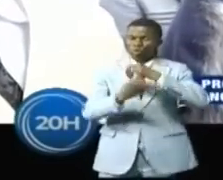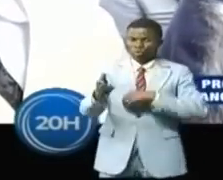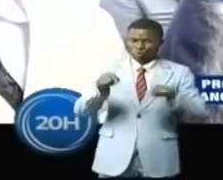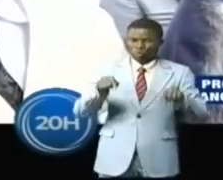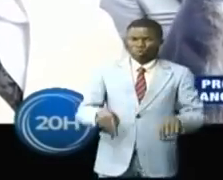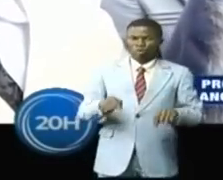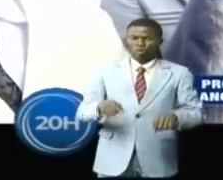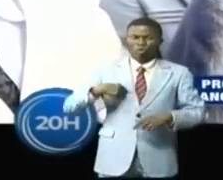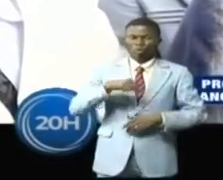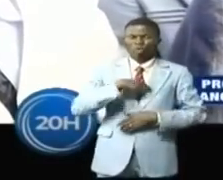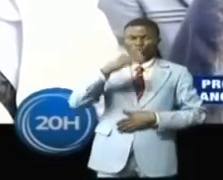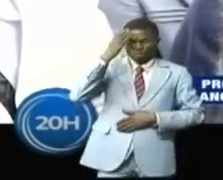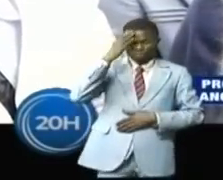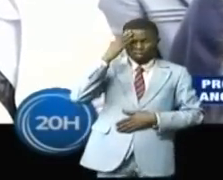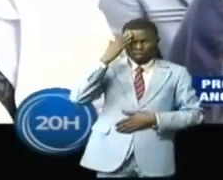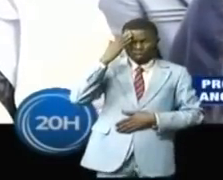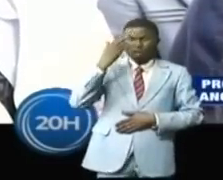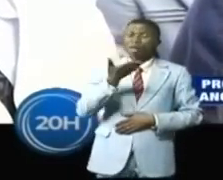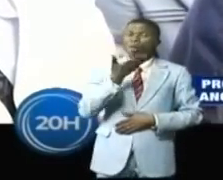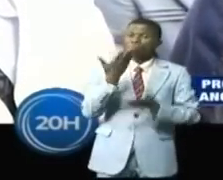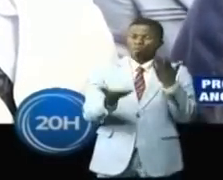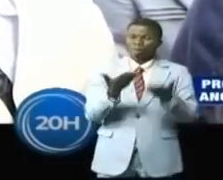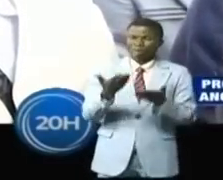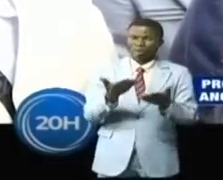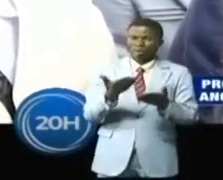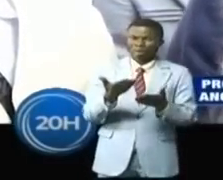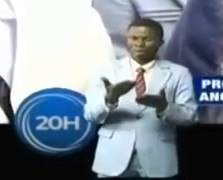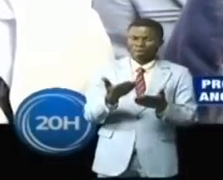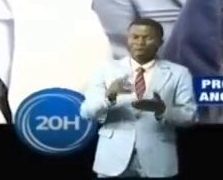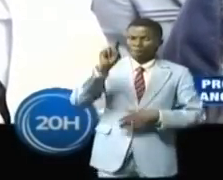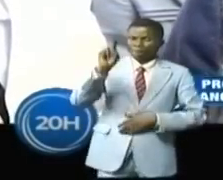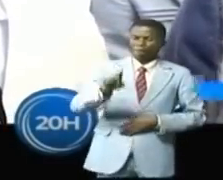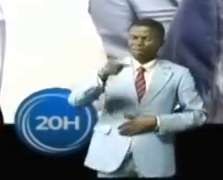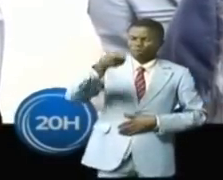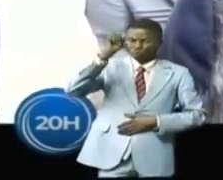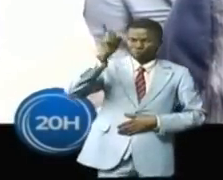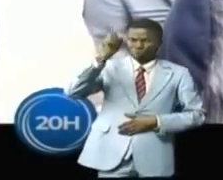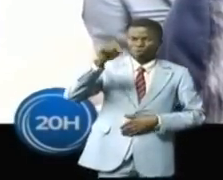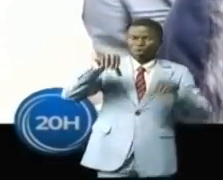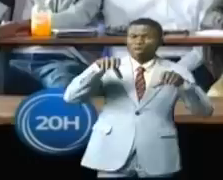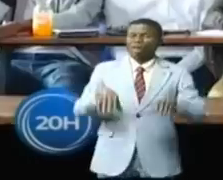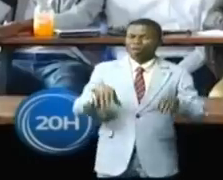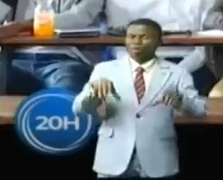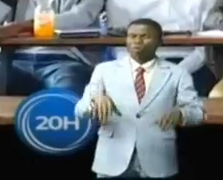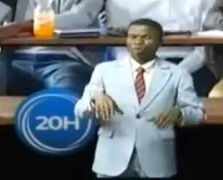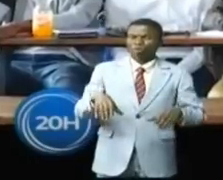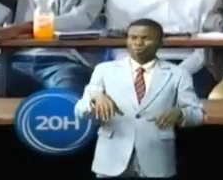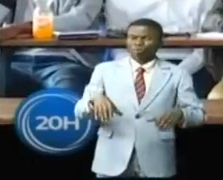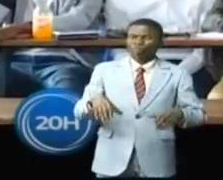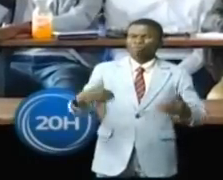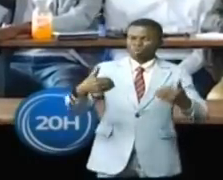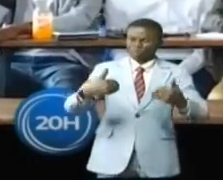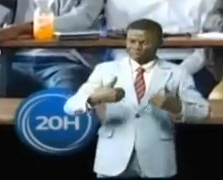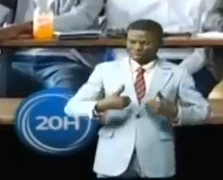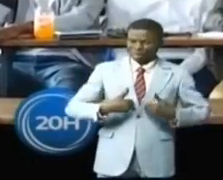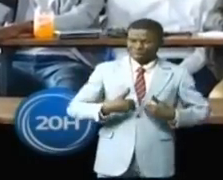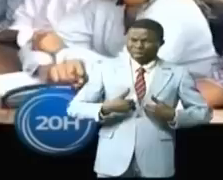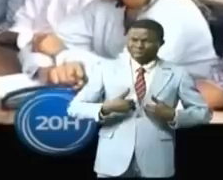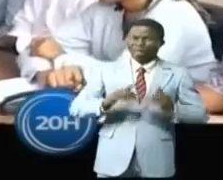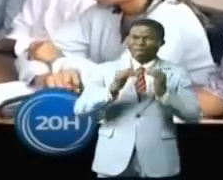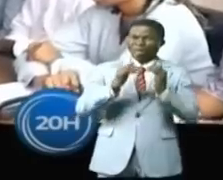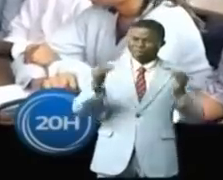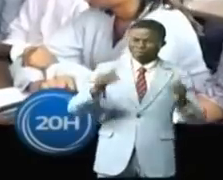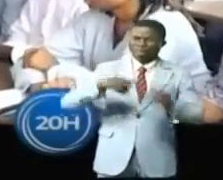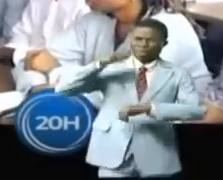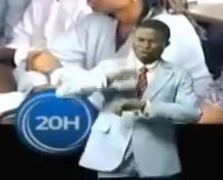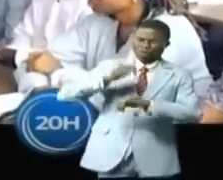aujourd'hui, plus qu'hier, on a besoin que le Congo refasse surface avec sa